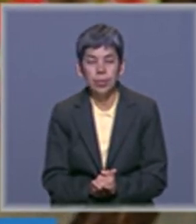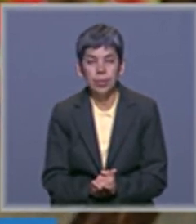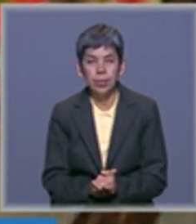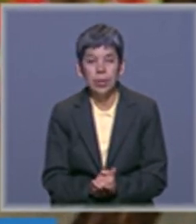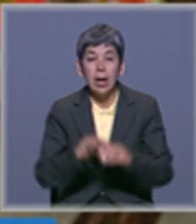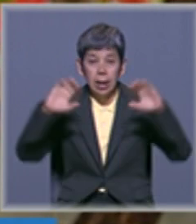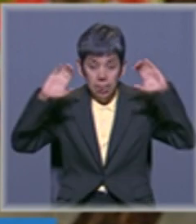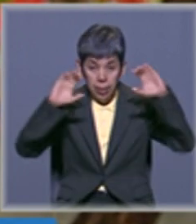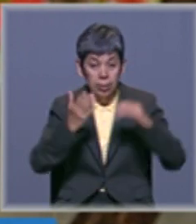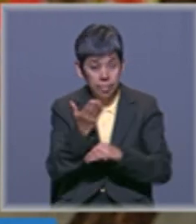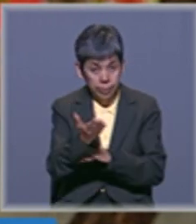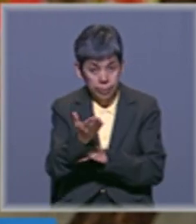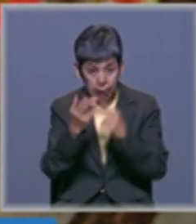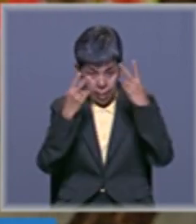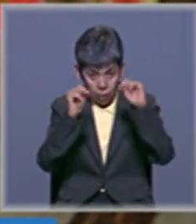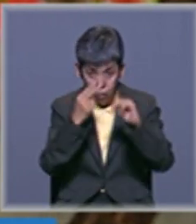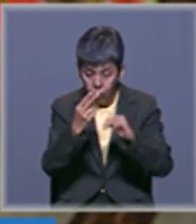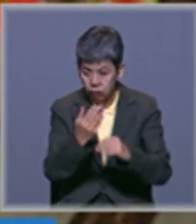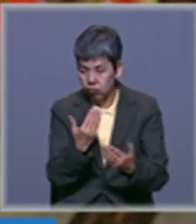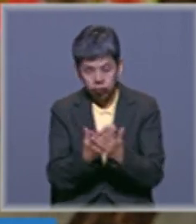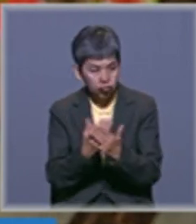ารัฐบาลของนายกไม่โกง